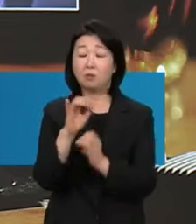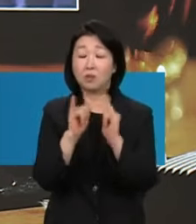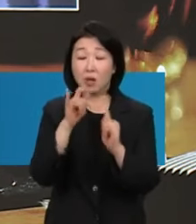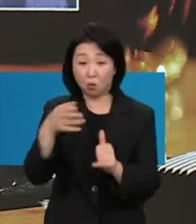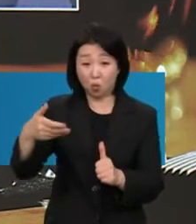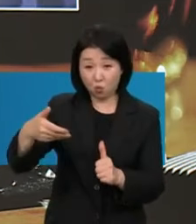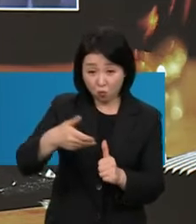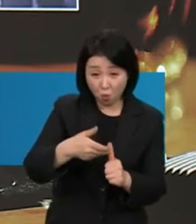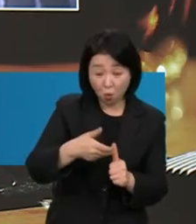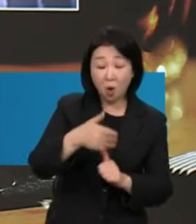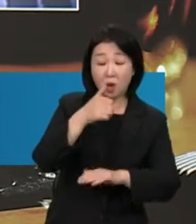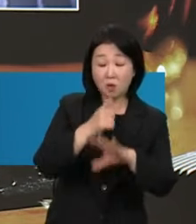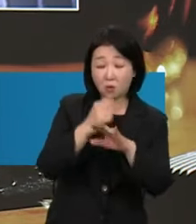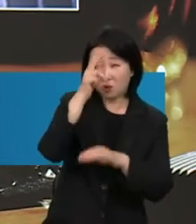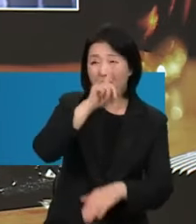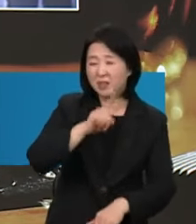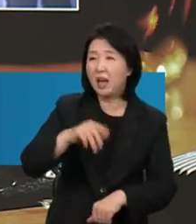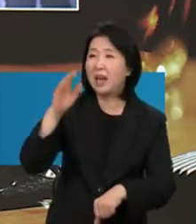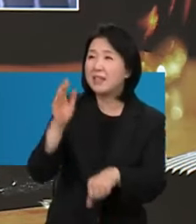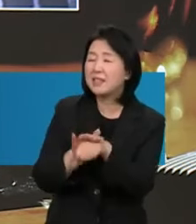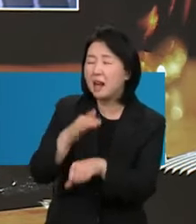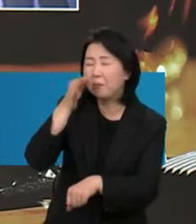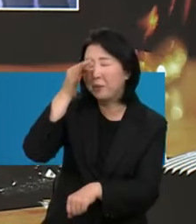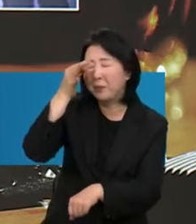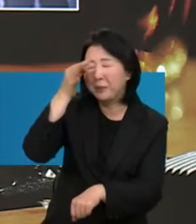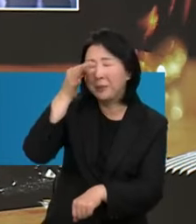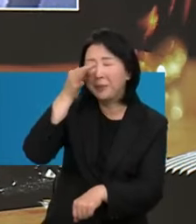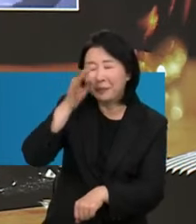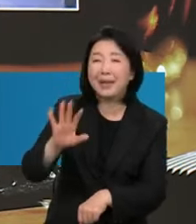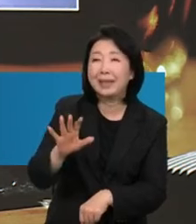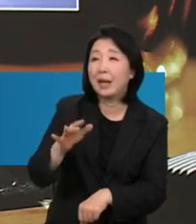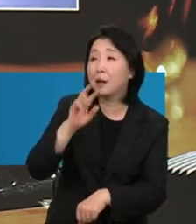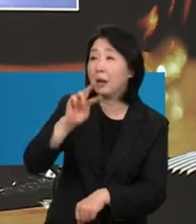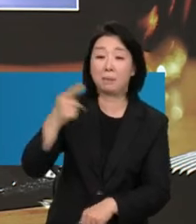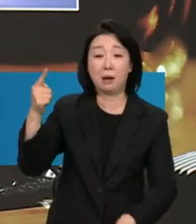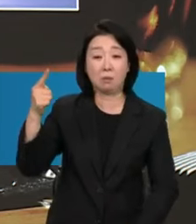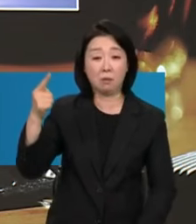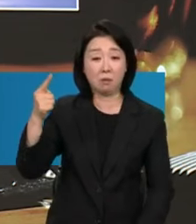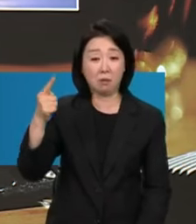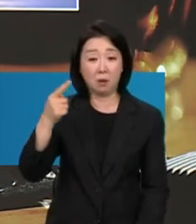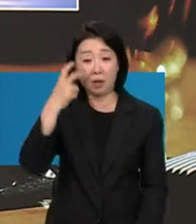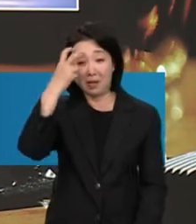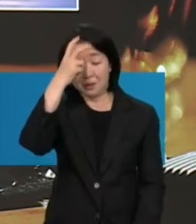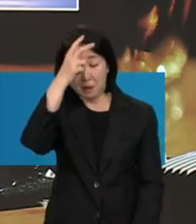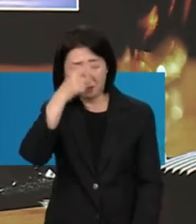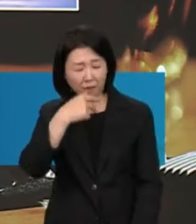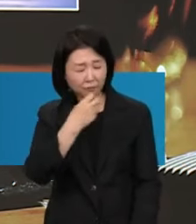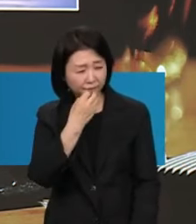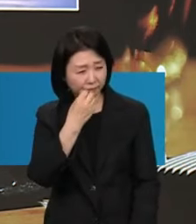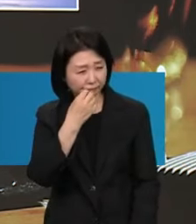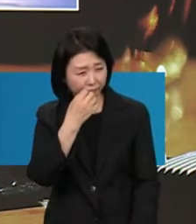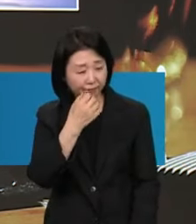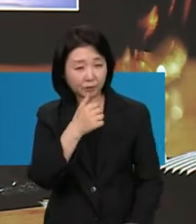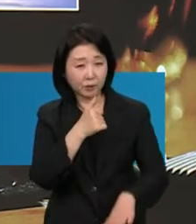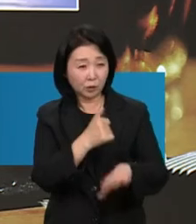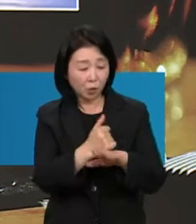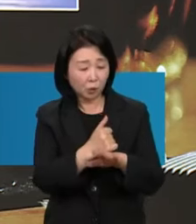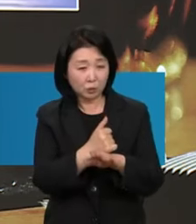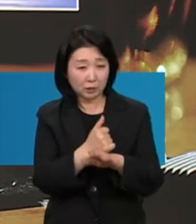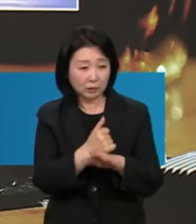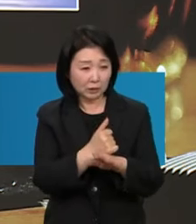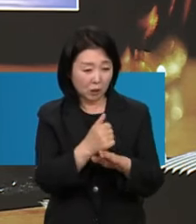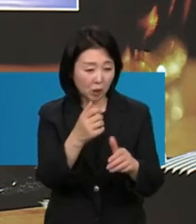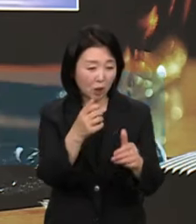주자 경찰의 전화에 잘못 본 거였다고 말을 바꿨는데 이걸 수상하게 여긴 경찰이 일당과 음주운전자